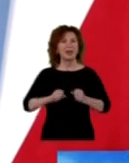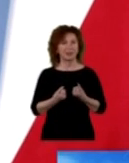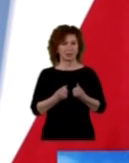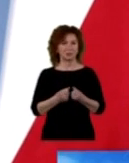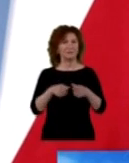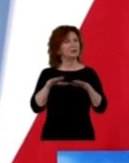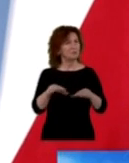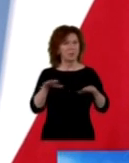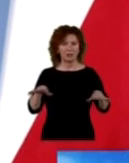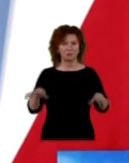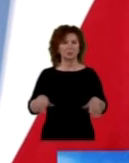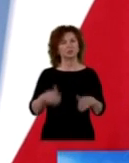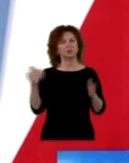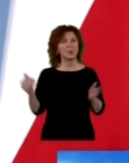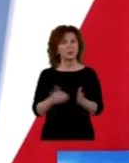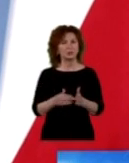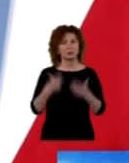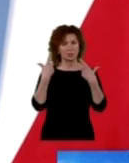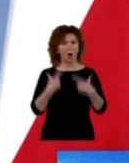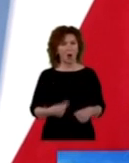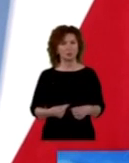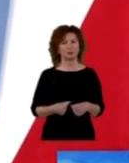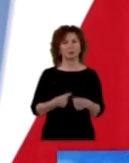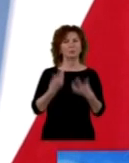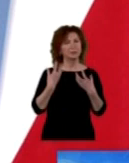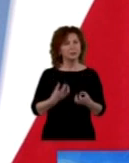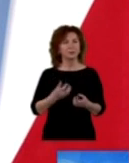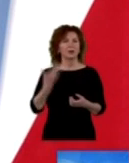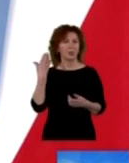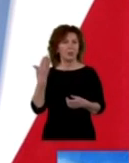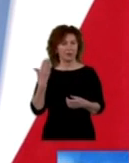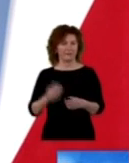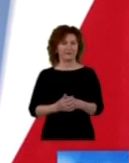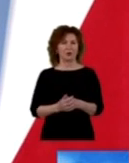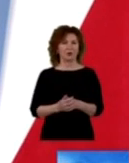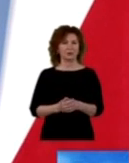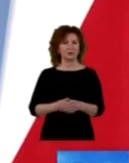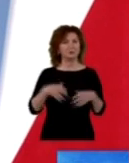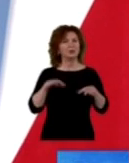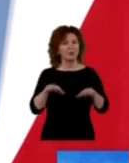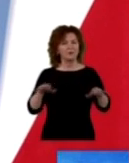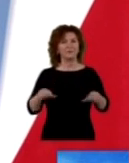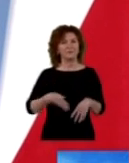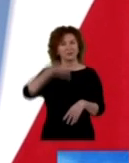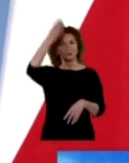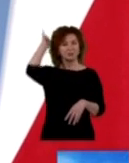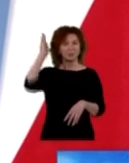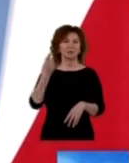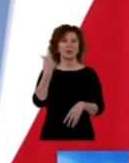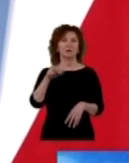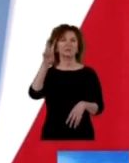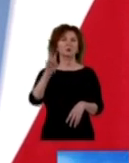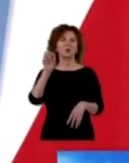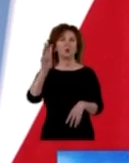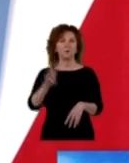tysięcy osób dobrej woli, tysięcy strażaków, druhów i druhen